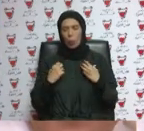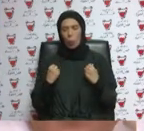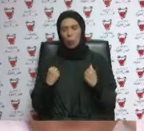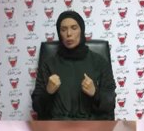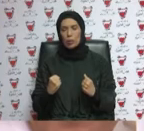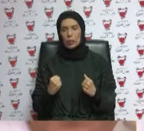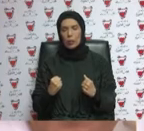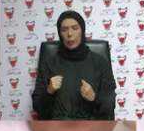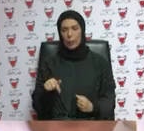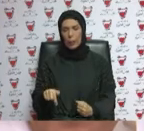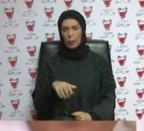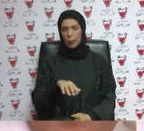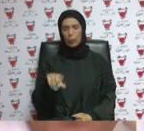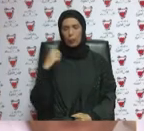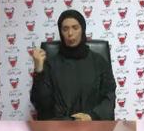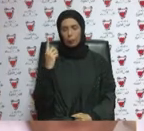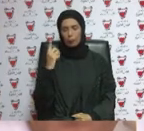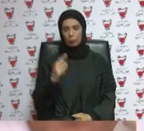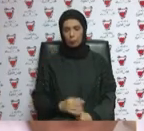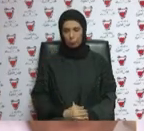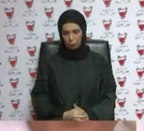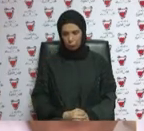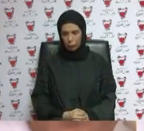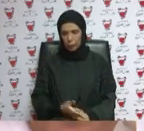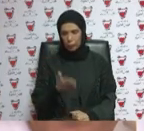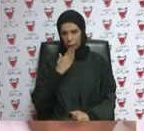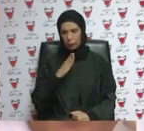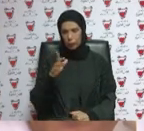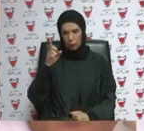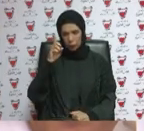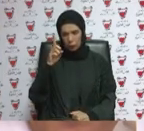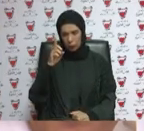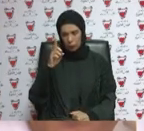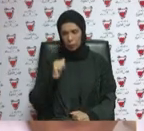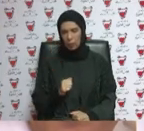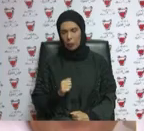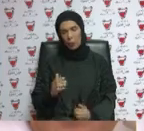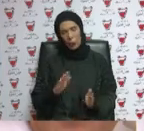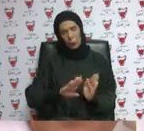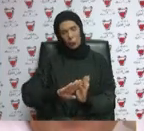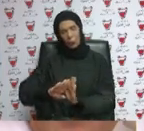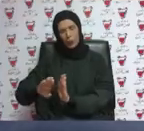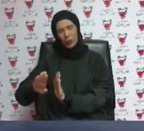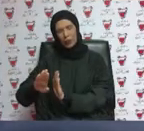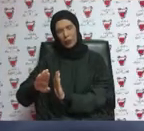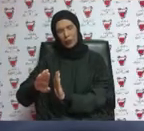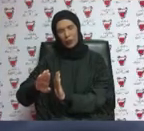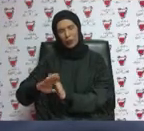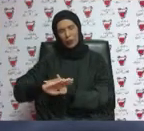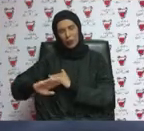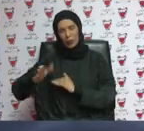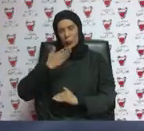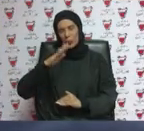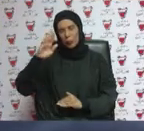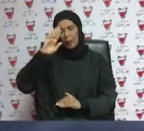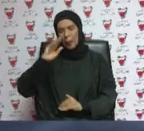اللي تعاني منها دول العالم اليوم، واحنا الحمد لله في منأى عنها. هذا لولا ترأس